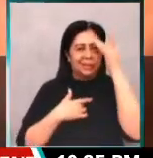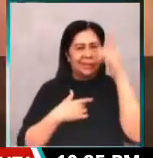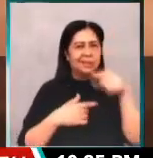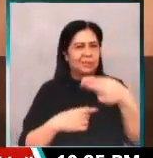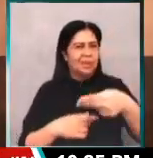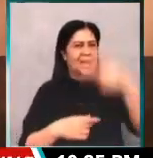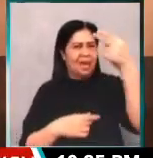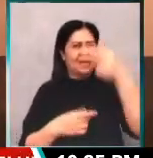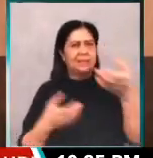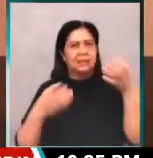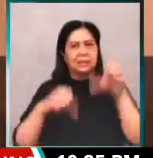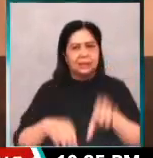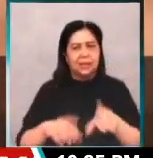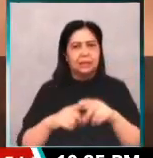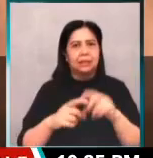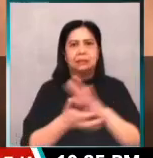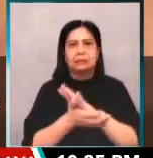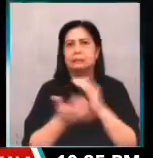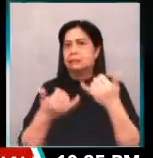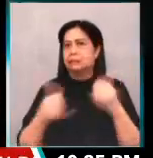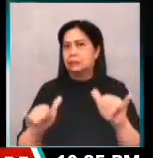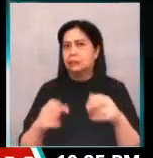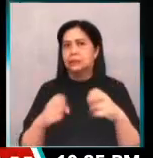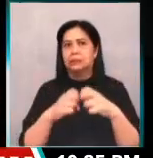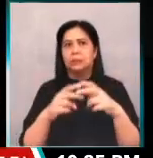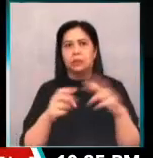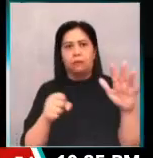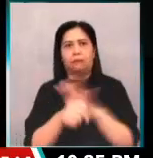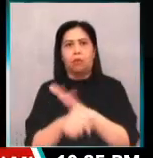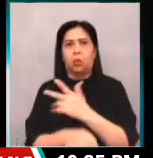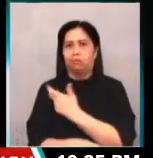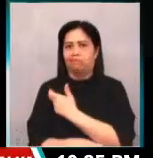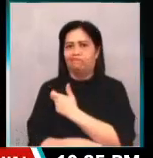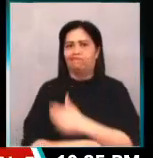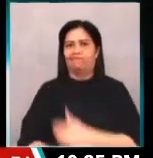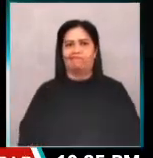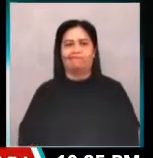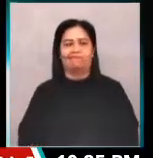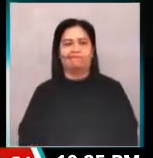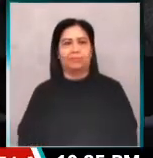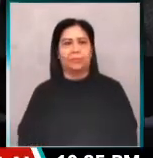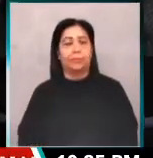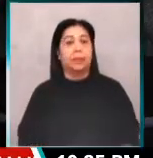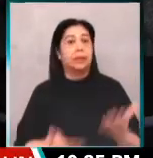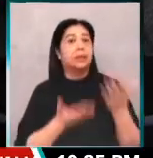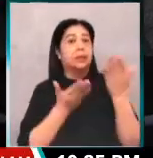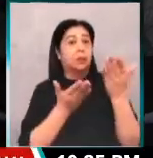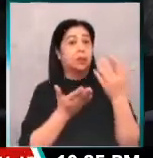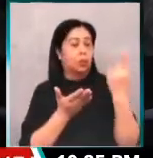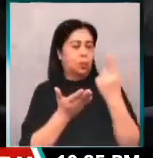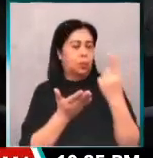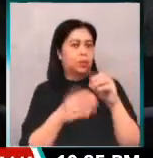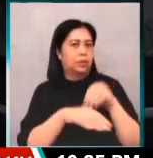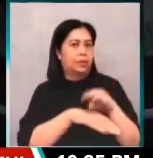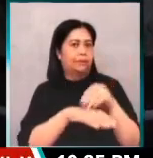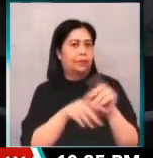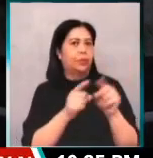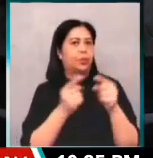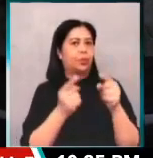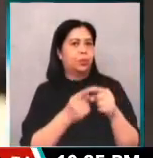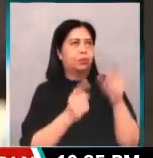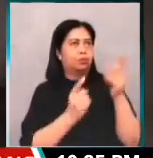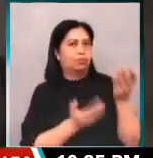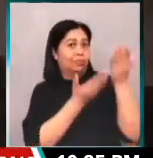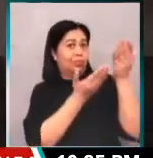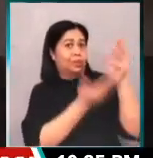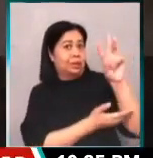tsansang magka-COVID pa rin kahit fully vaccinated na. Rekomendasyon pa lang yan ng advisory group sa WHO. Hindi